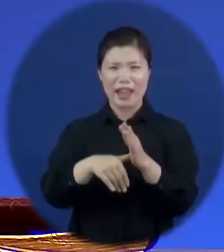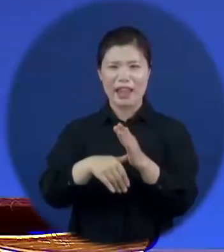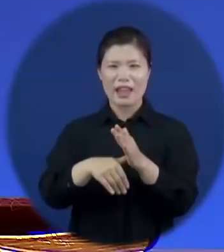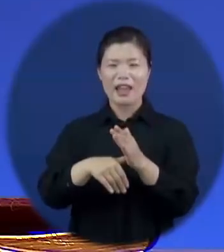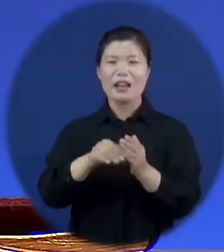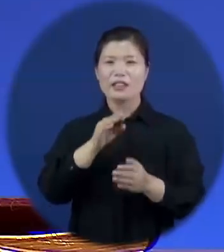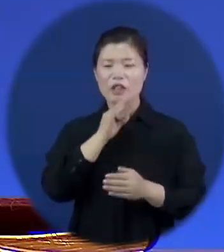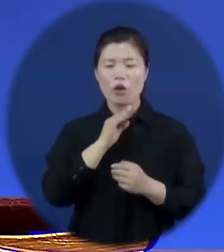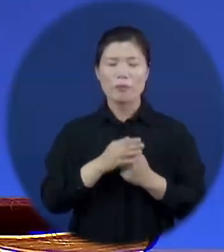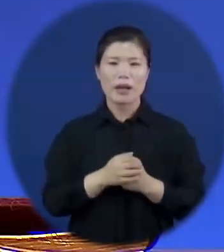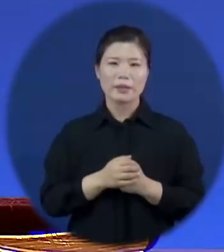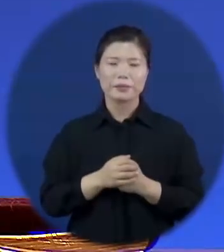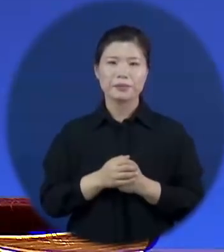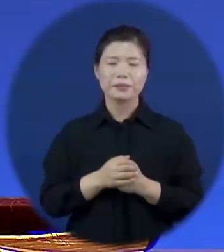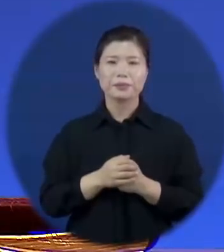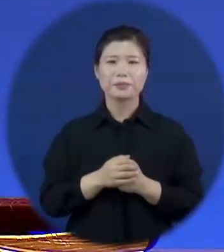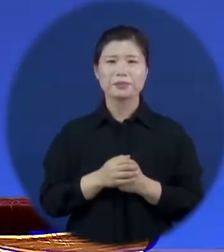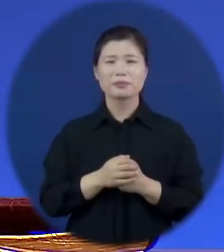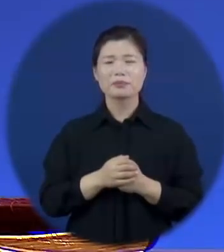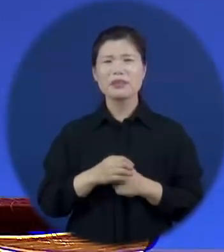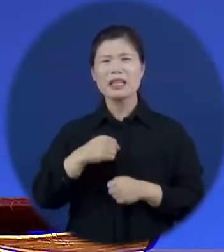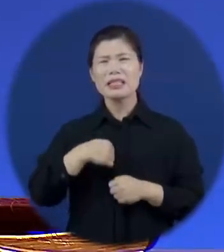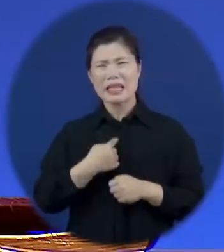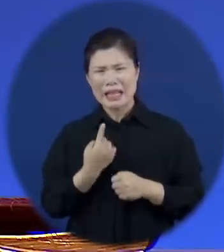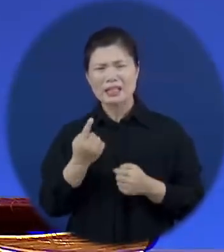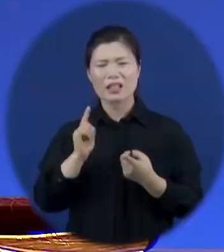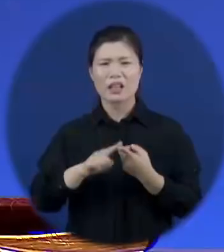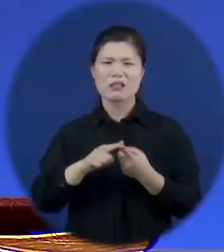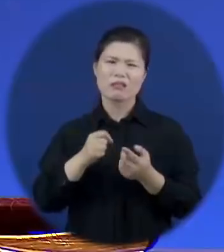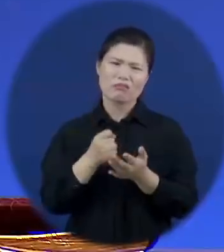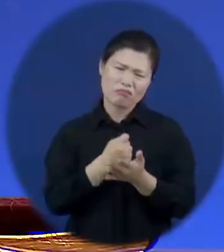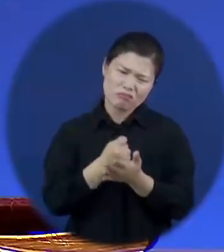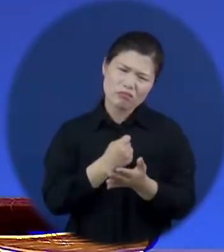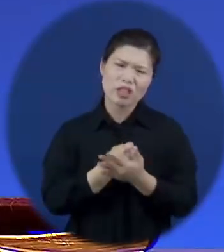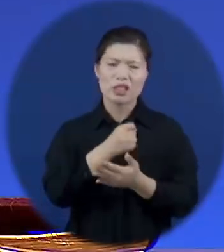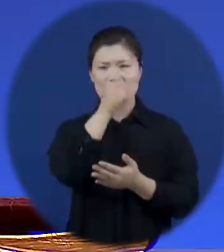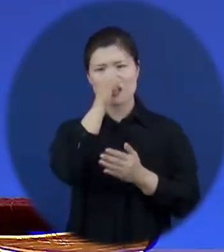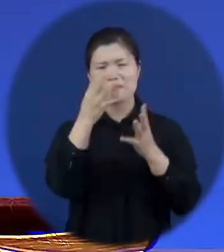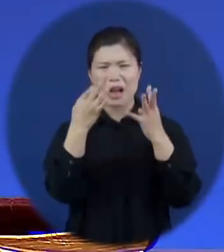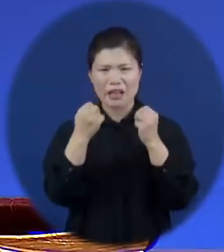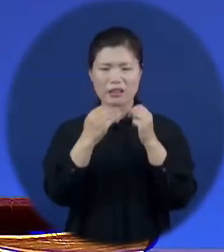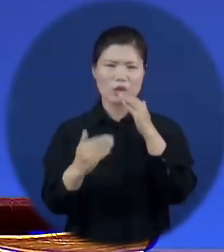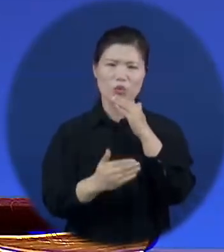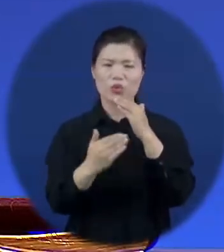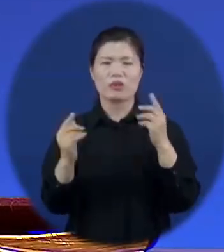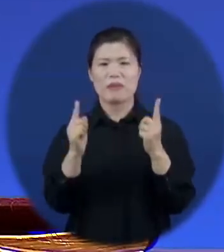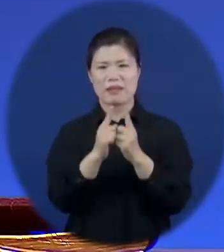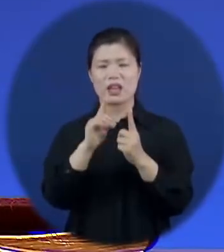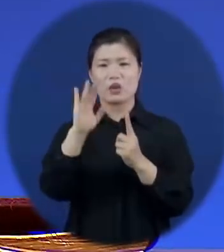않는 자기 자신을 탓하는 수많은 성도들을 만납니다. 왜일까요?